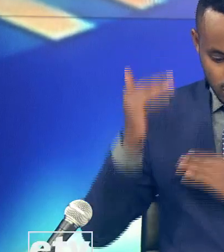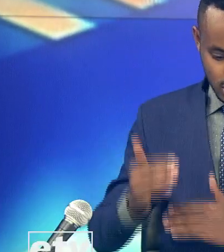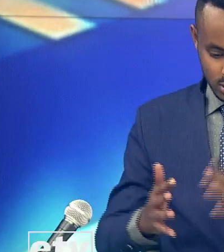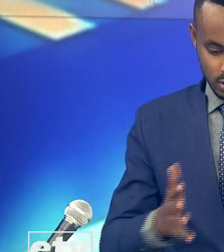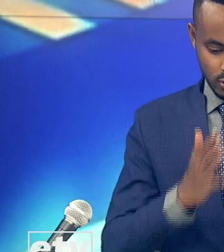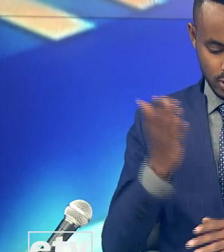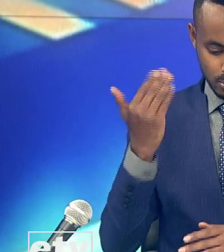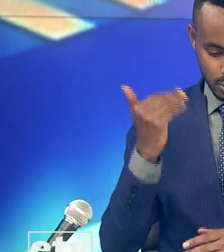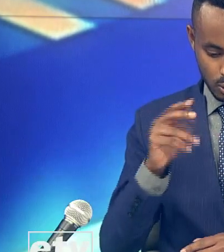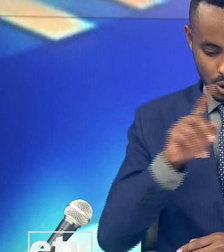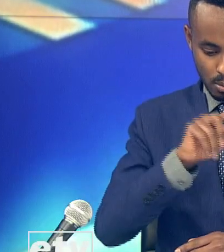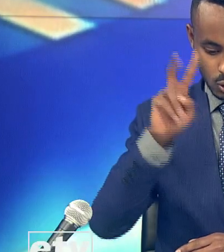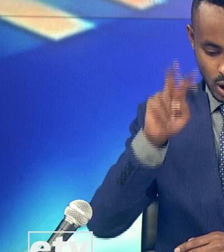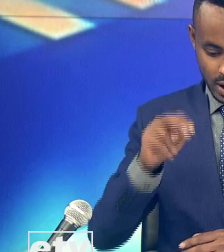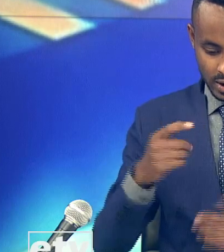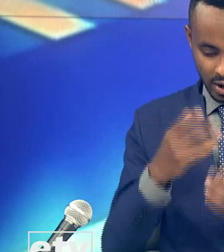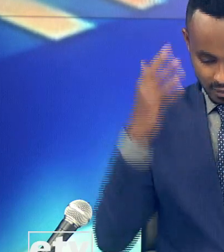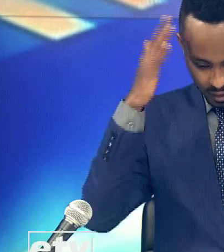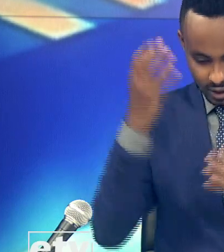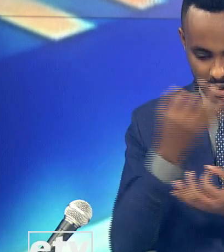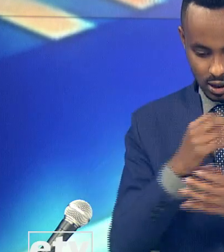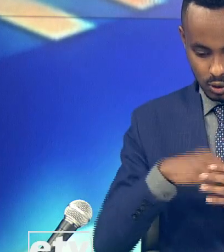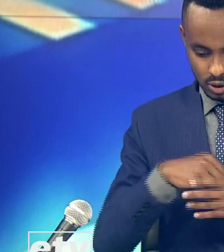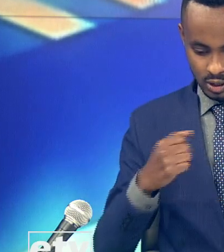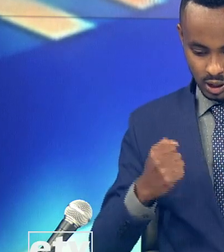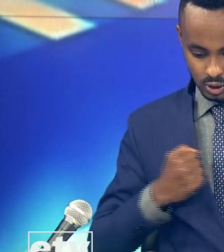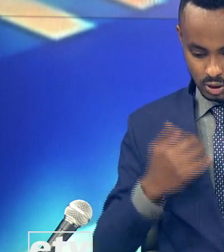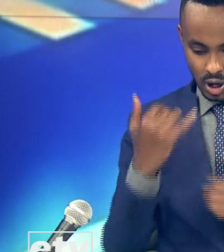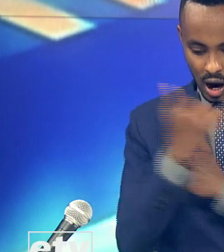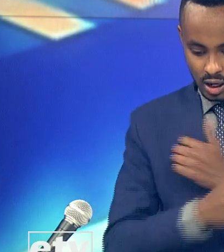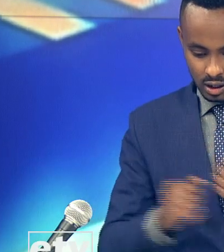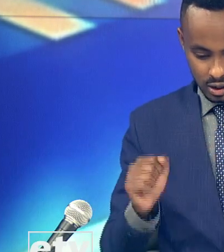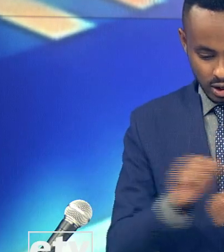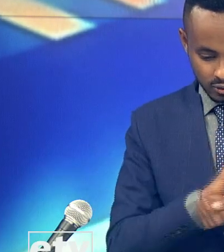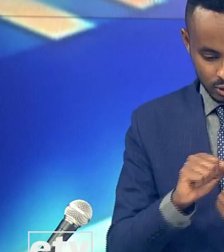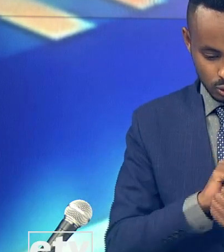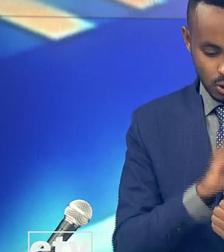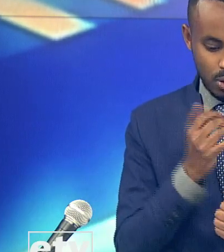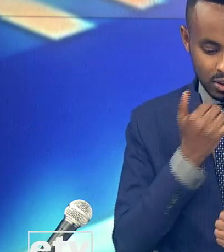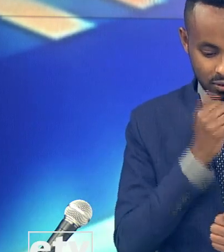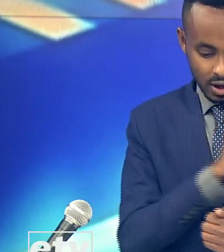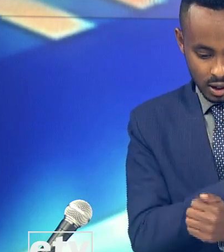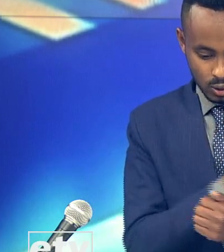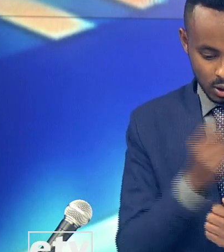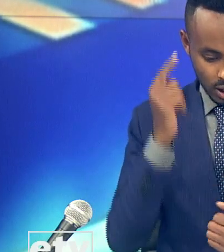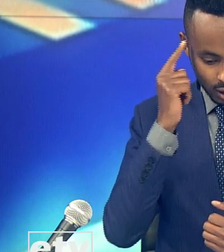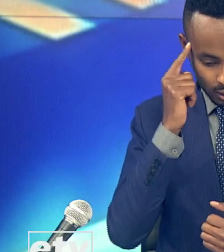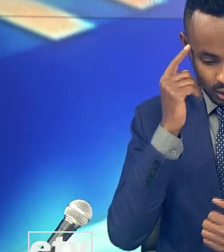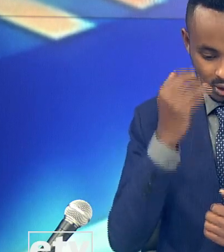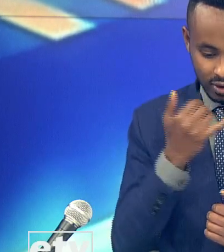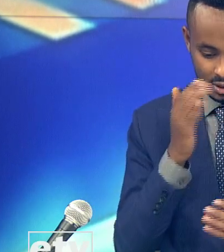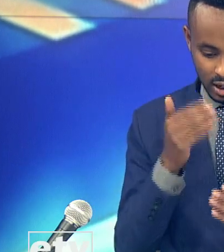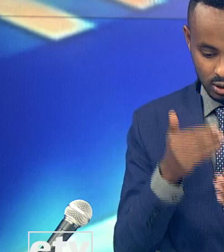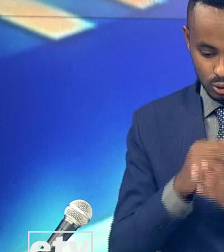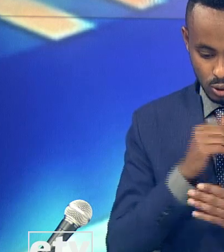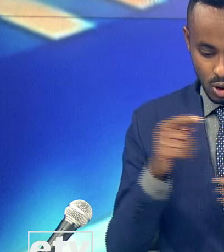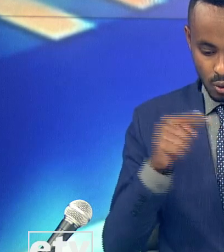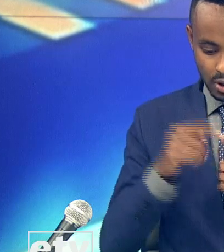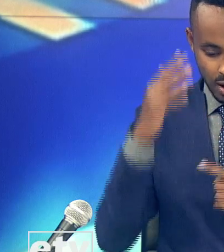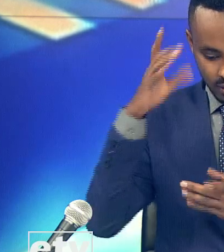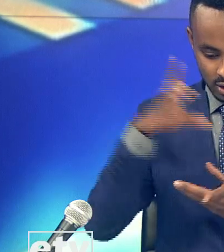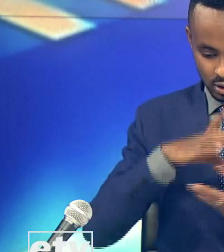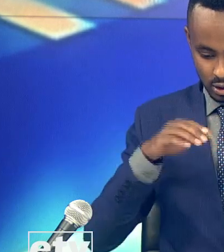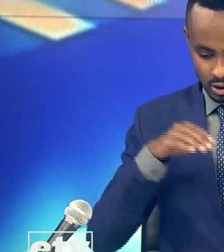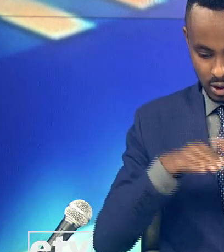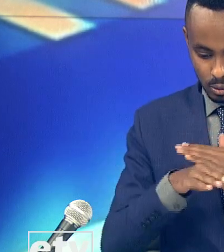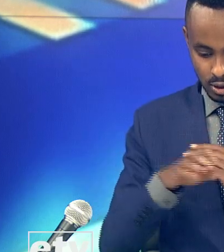ከትህነግ ጎን ተሰልፈው የነበሩ 120 የአፋር ነጻ አውጭ ታጣቂዎች ሀገርን እንዲያፈርሱ በጥፋት ኃይሉ የታቀደውን ጥፋት ሳያደርሱ